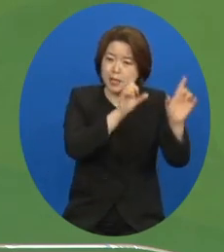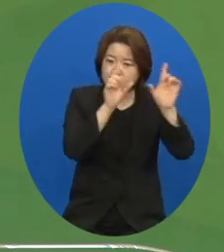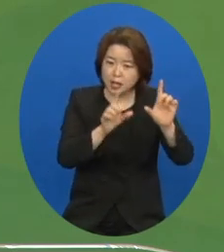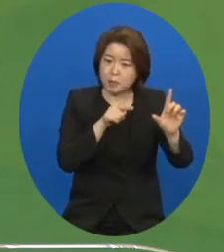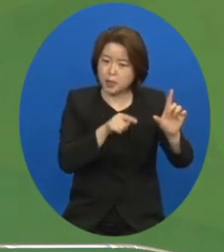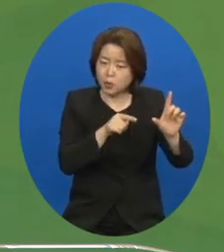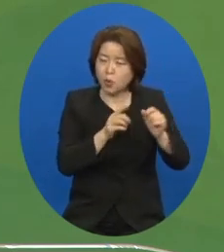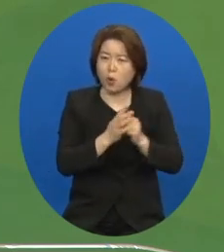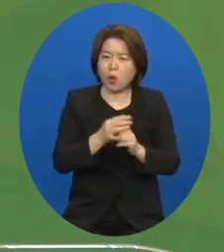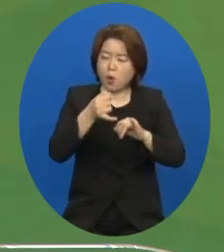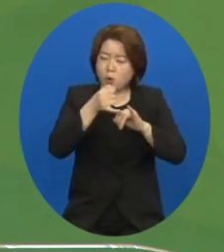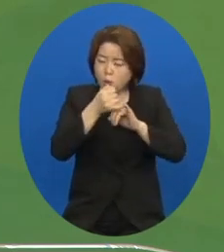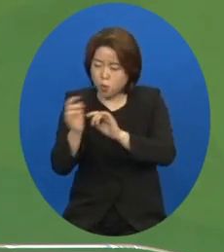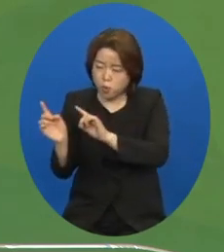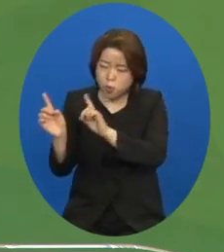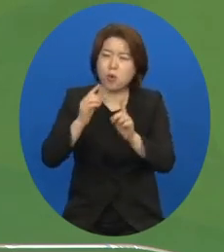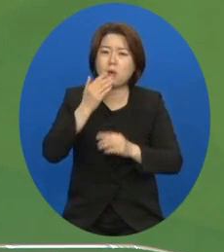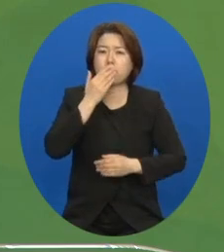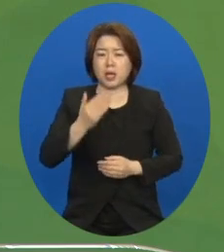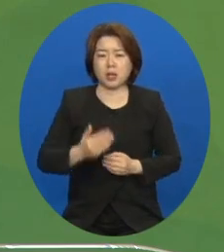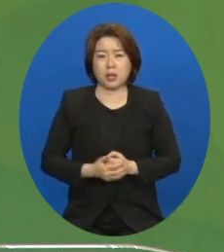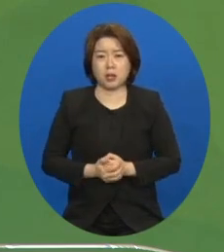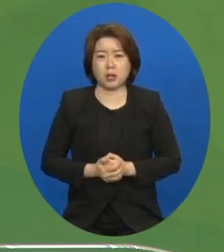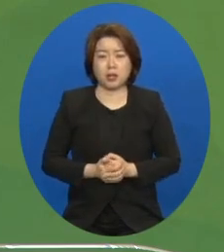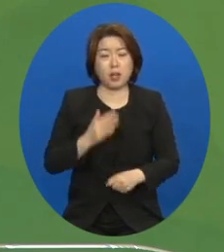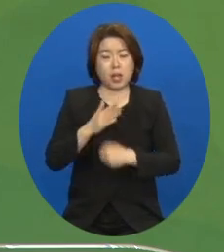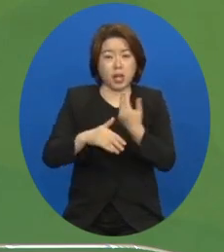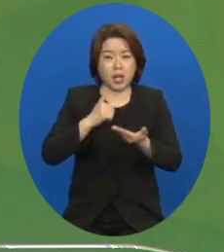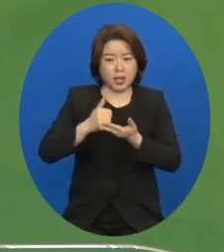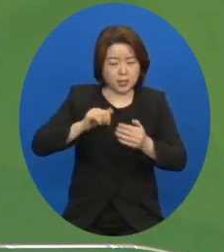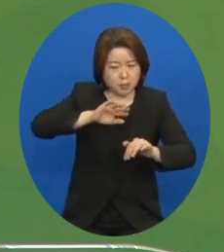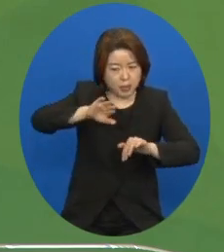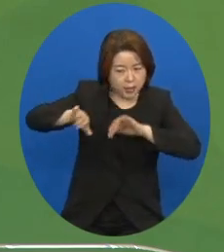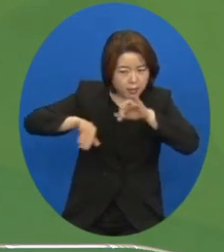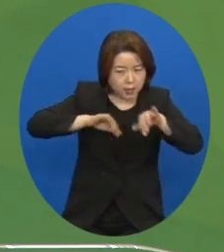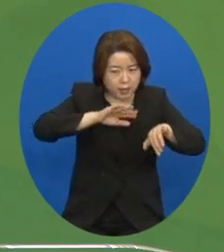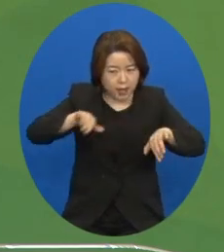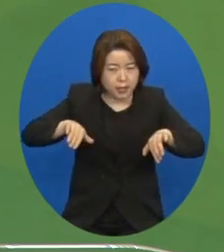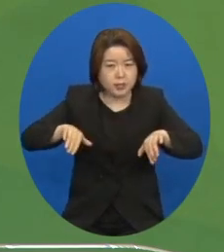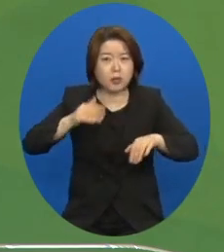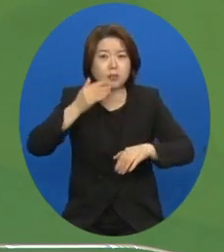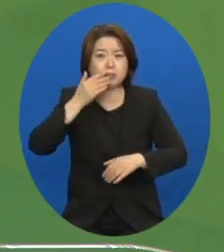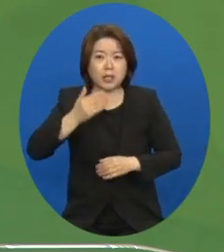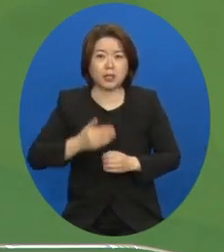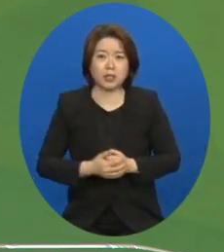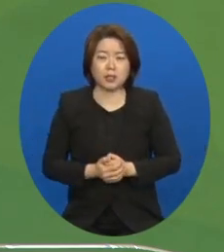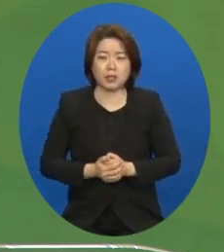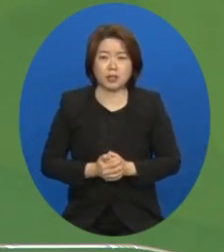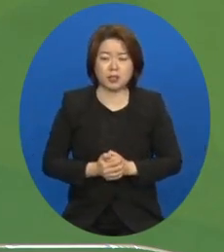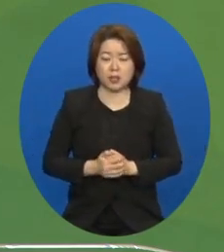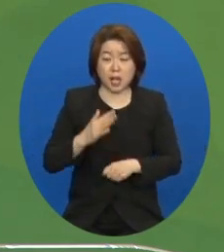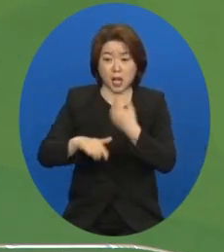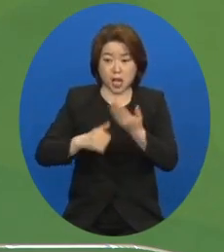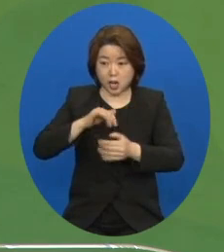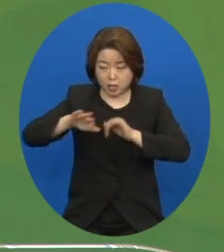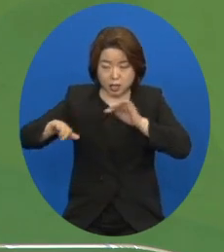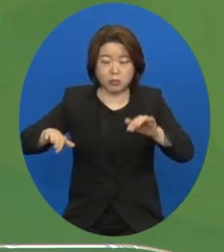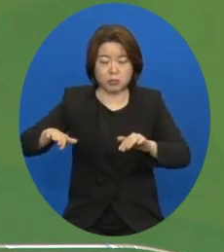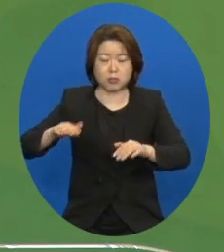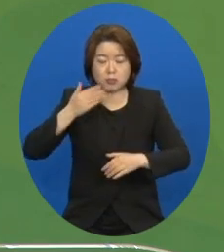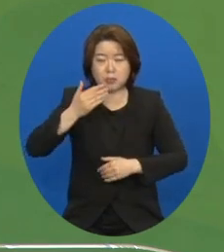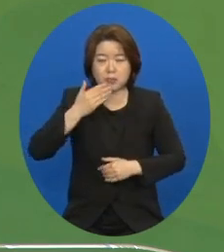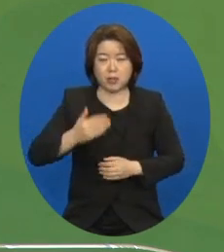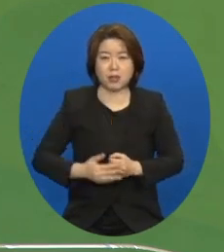반드시 회복됩니다. 하나님의 간섭이 돼요. 하나님이 관여하실 수 있게 돼요.